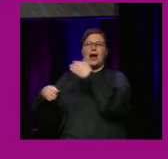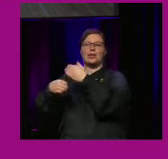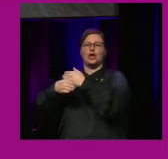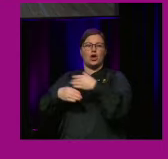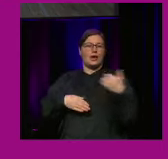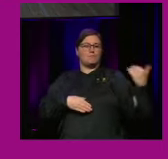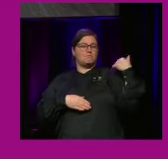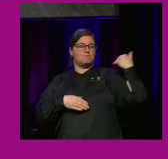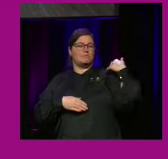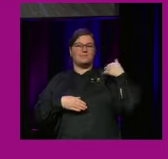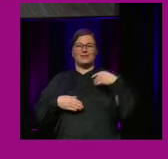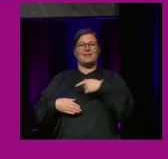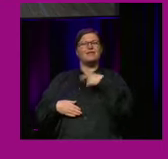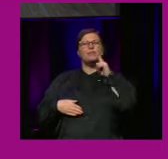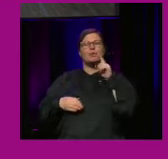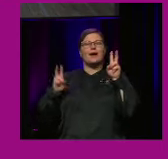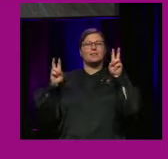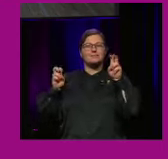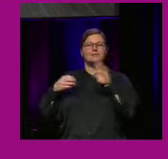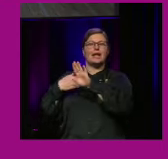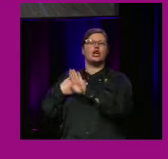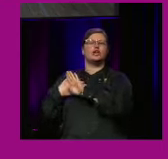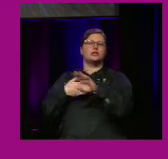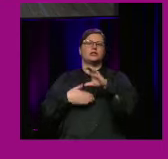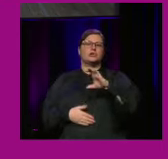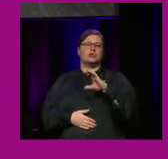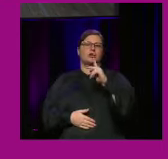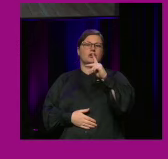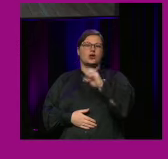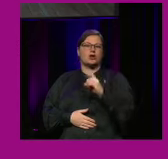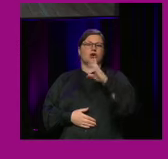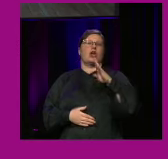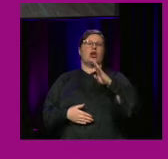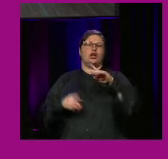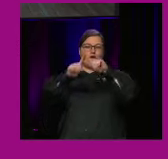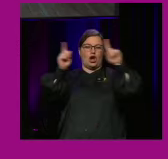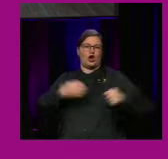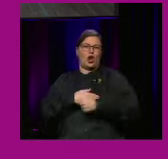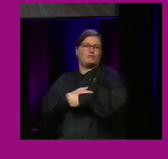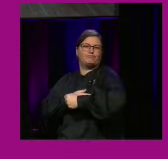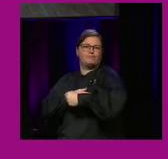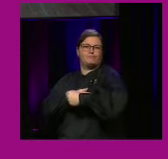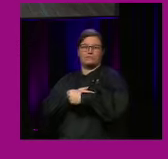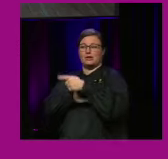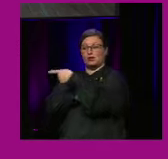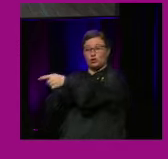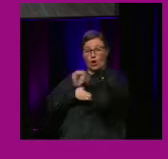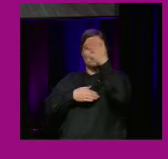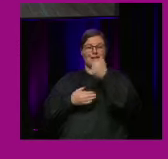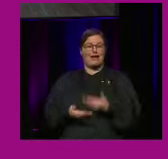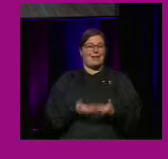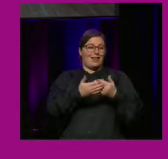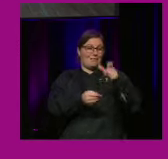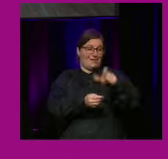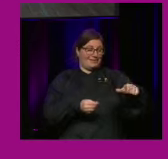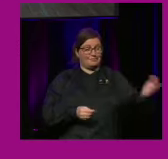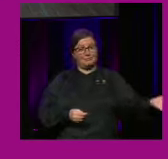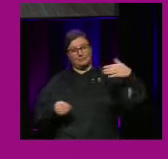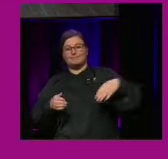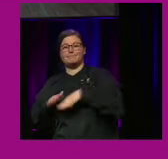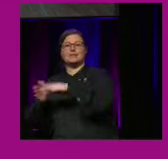kallar dem sköldar, som hjälper till och sätta de här personerna i säkerhet. Och det syftar till att de här personerna inte